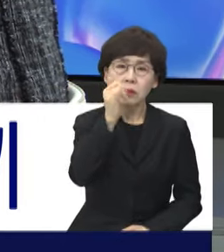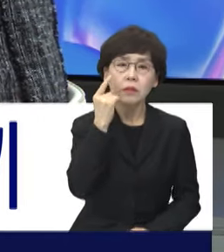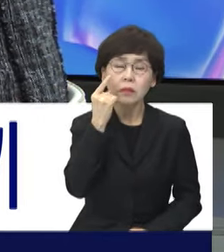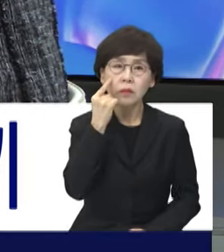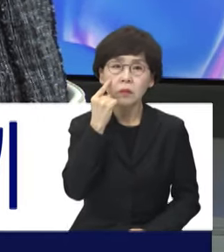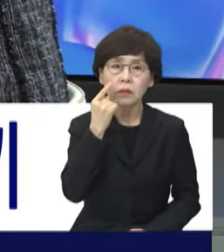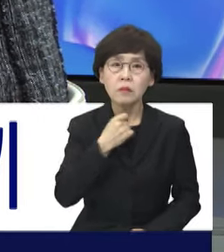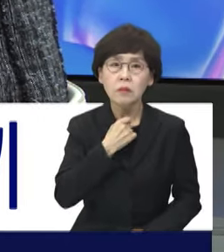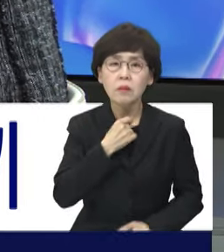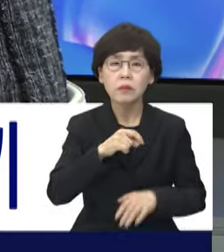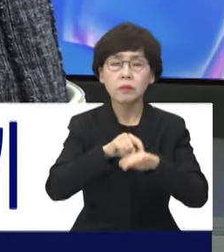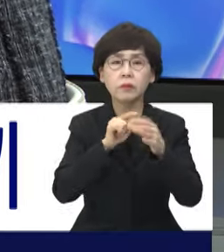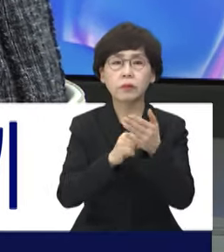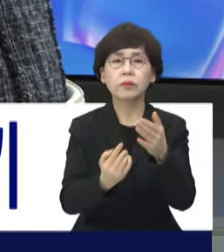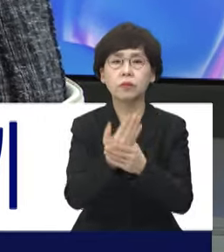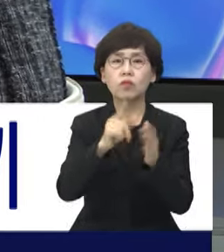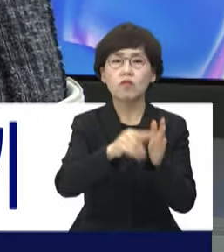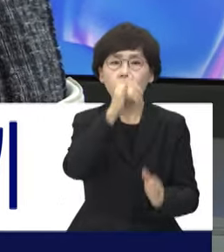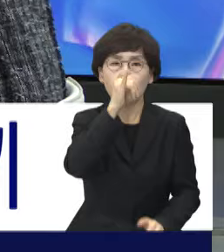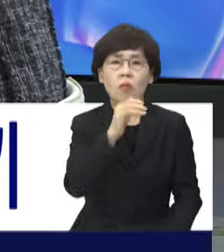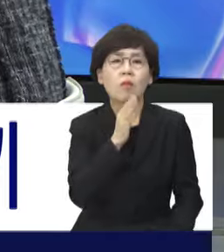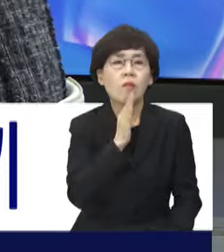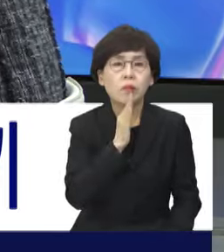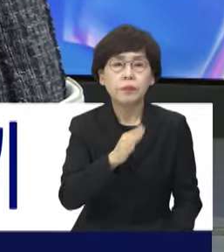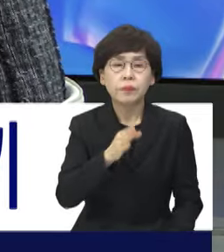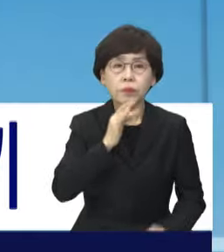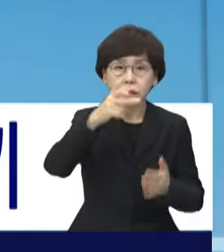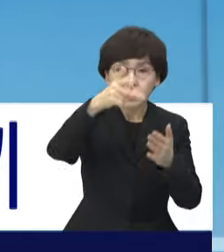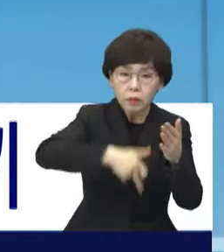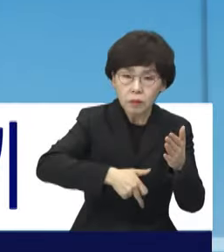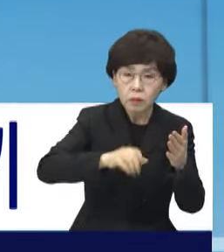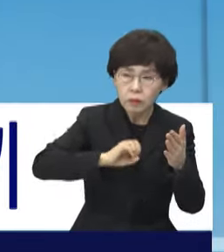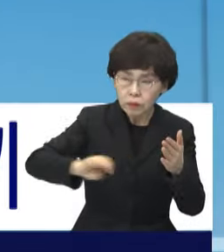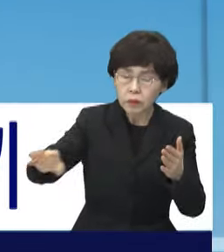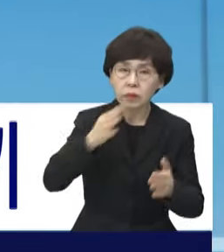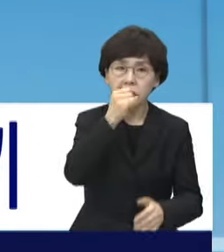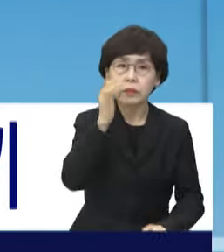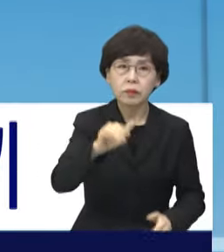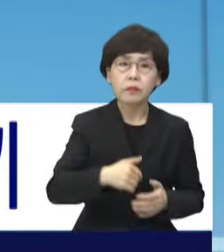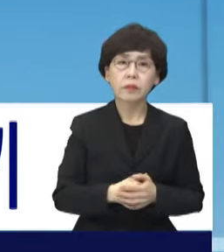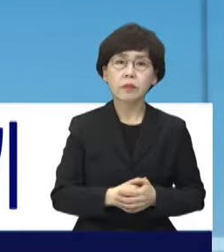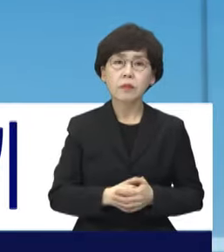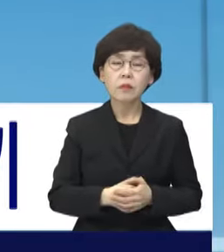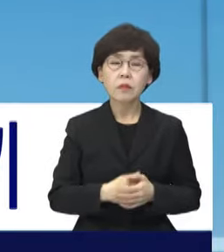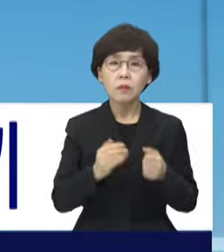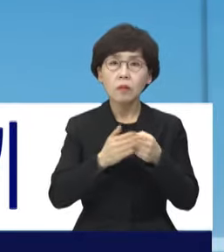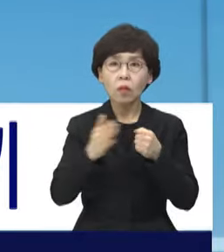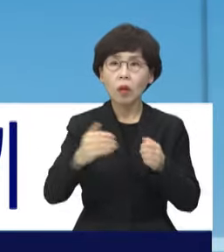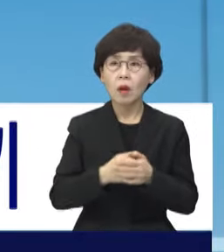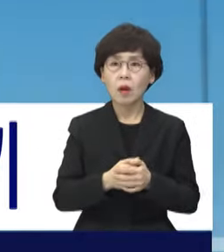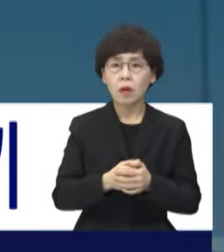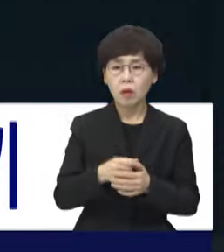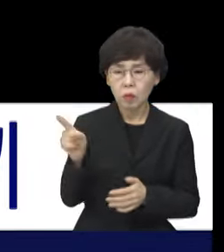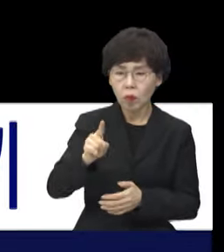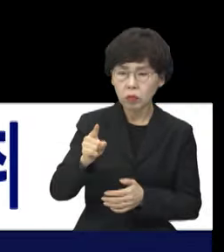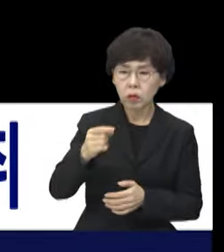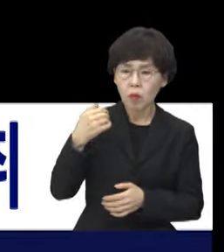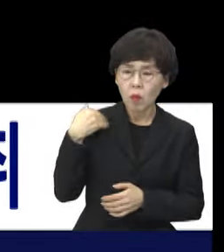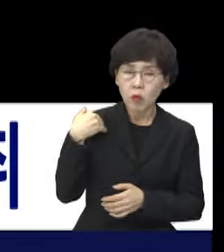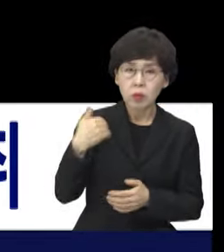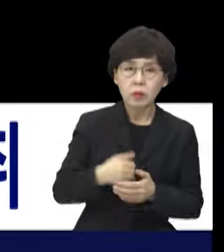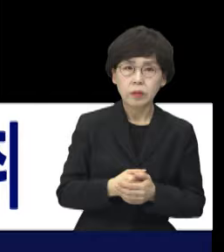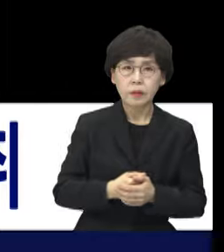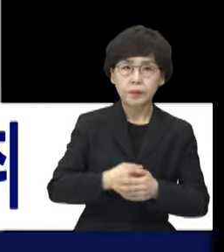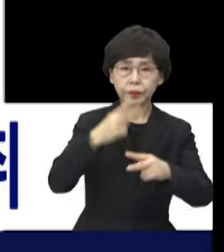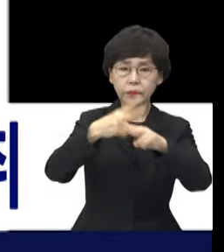아닌가 이런 생각이 들기도 해요네 맞습니다 실제 카드를 잃어버리셨을 수도 있겠지만 그렇다고 출처가 불분명한 URL